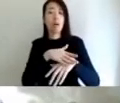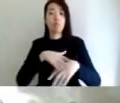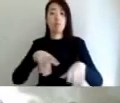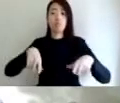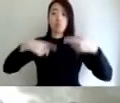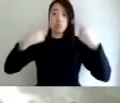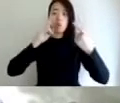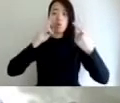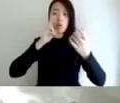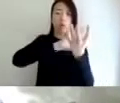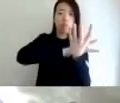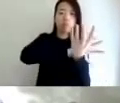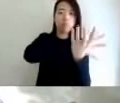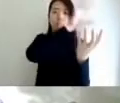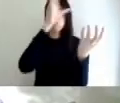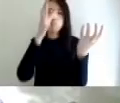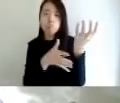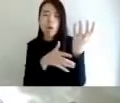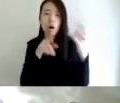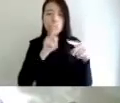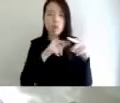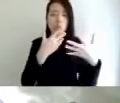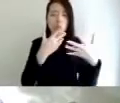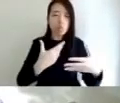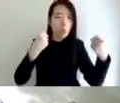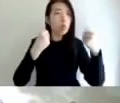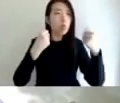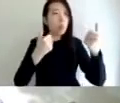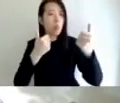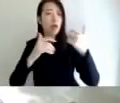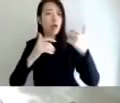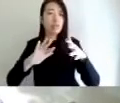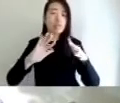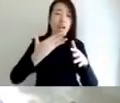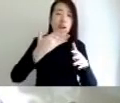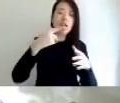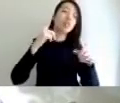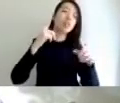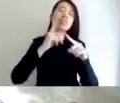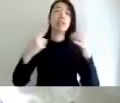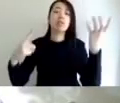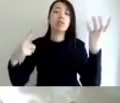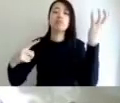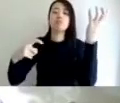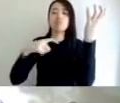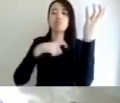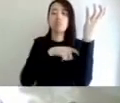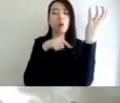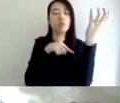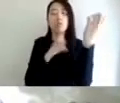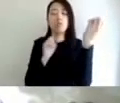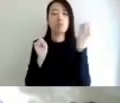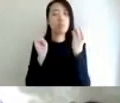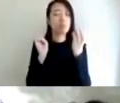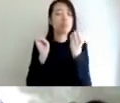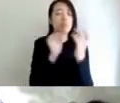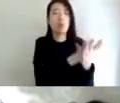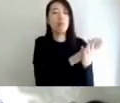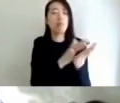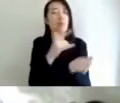之前仲好健康，但佢好快已經佢健康情況已經急轉直下，然後就死亡噶